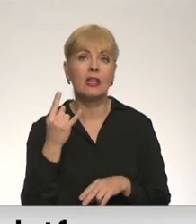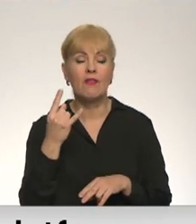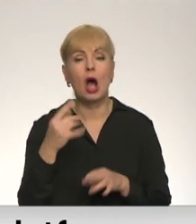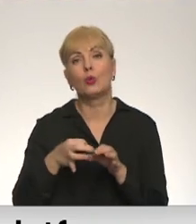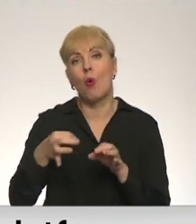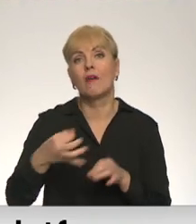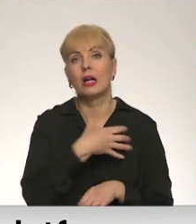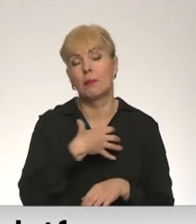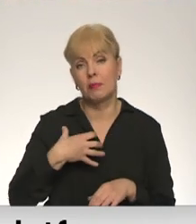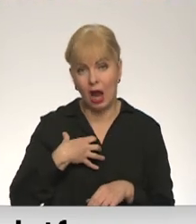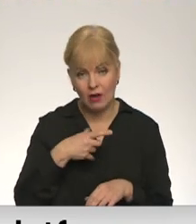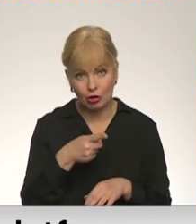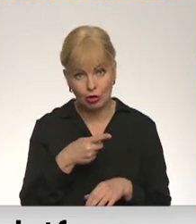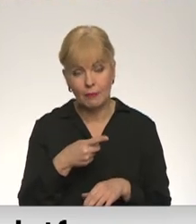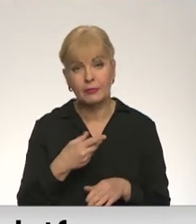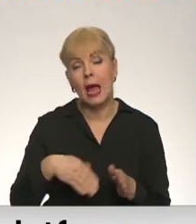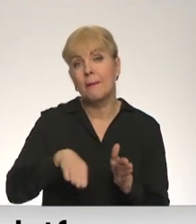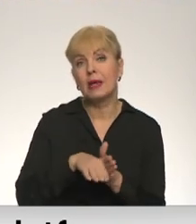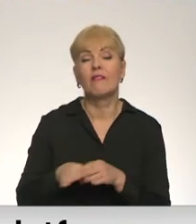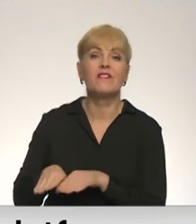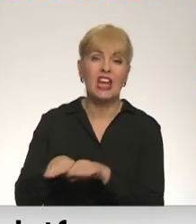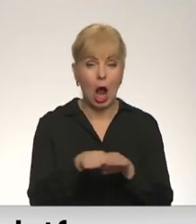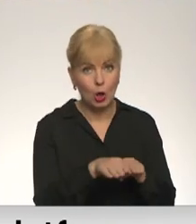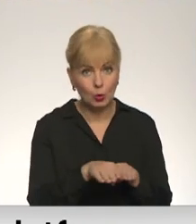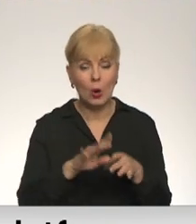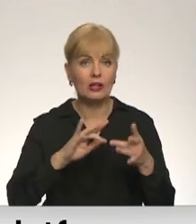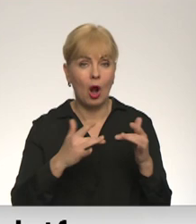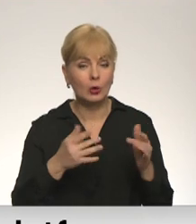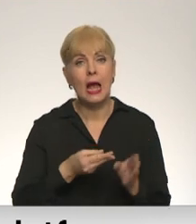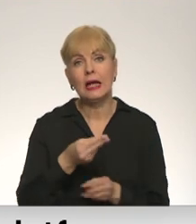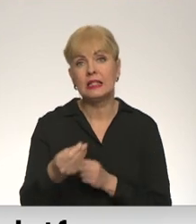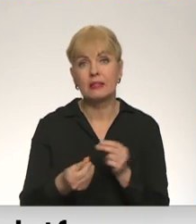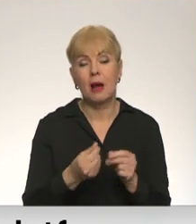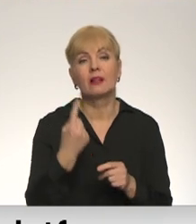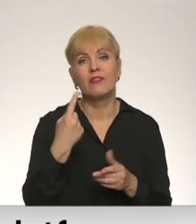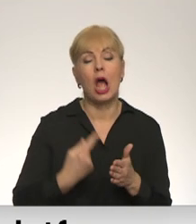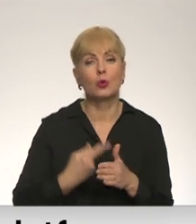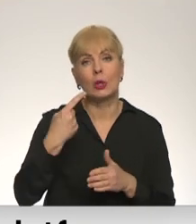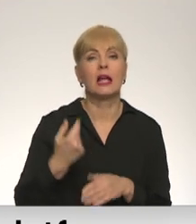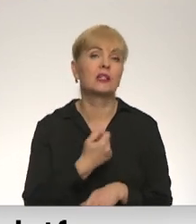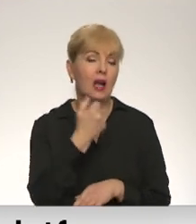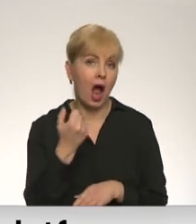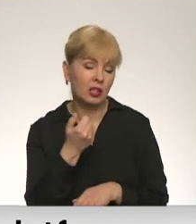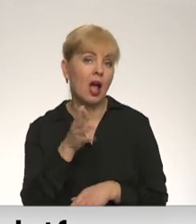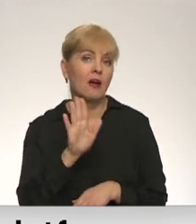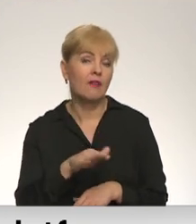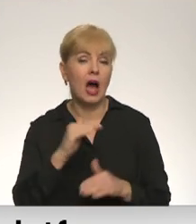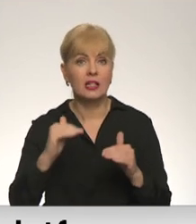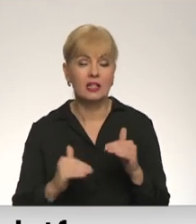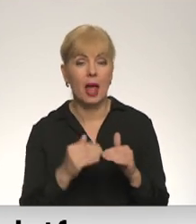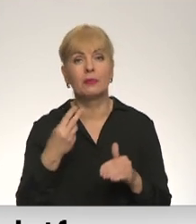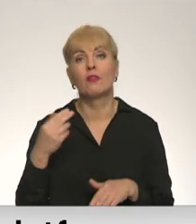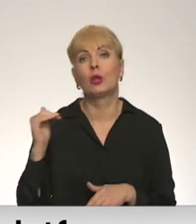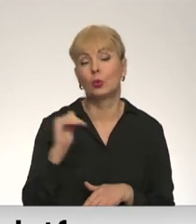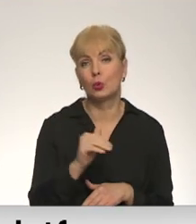pašvaldībā piebilst, ka pievienojoties vienotai platformai, izmaksas ecot tikai reizi gadā. Tās varētu būt zem